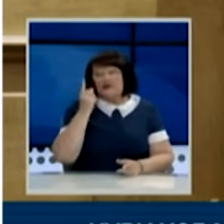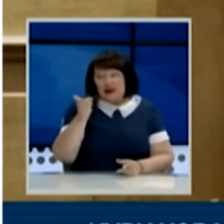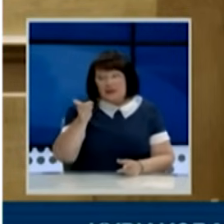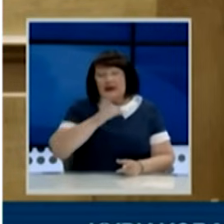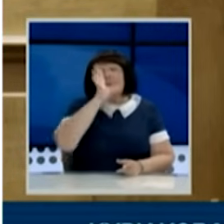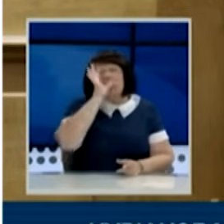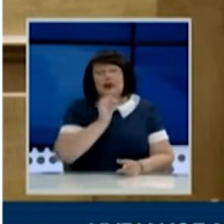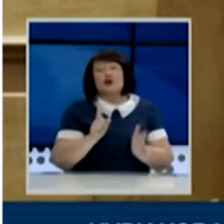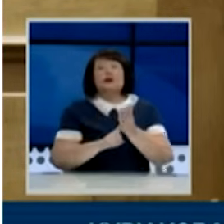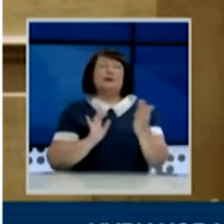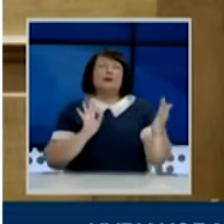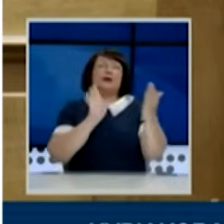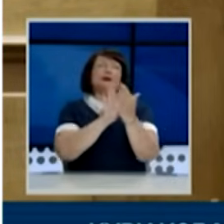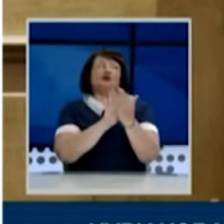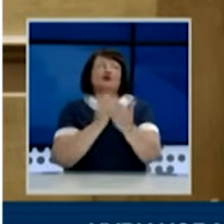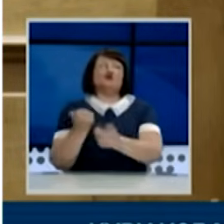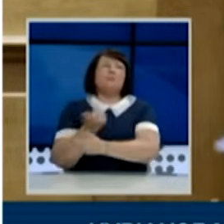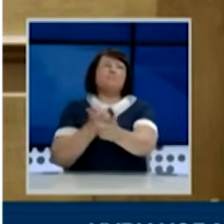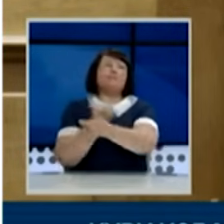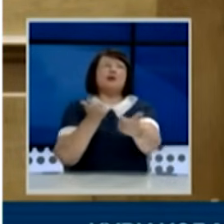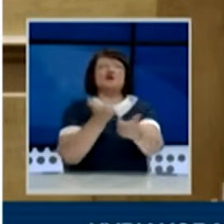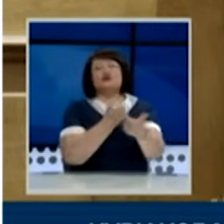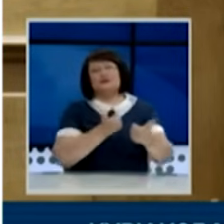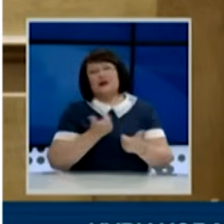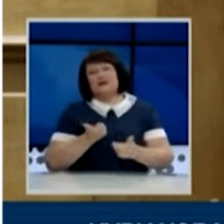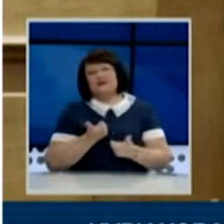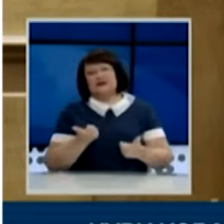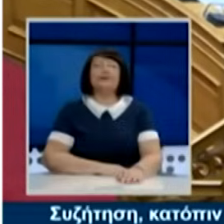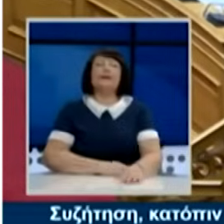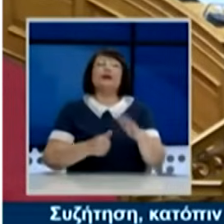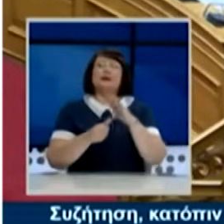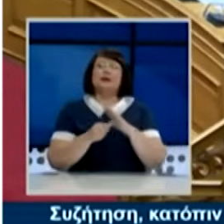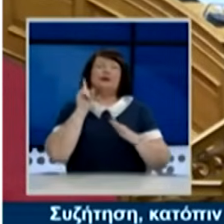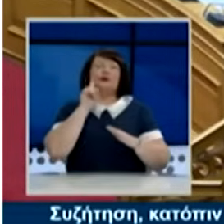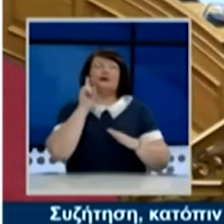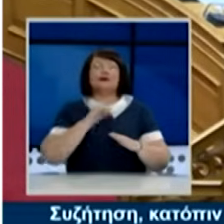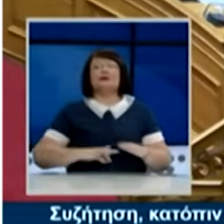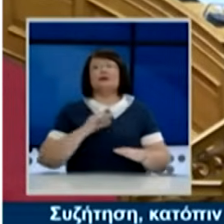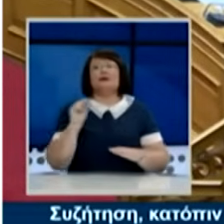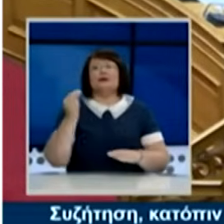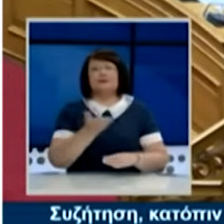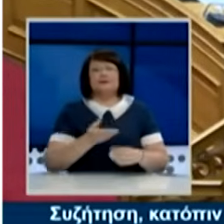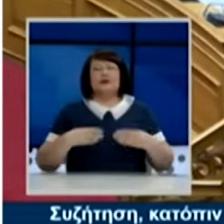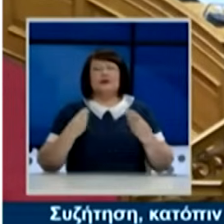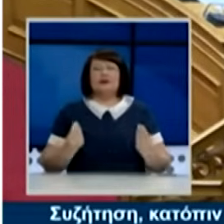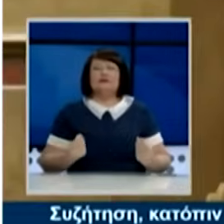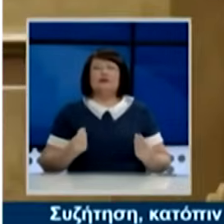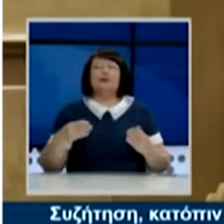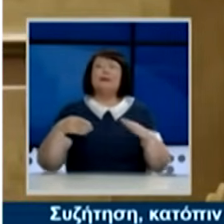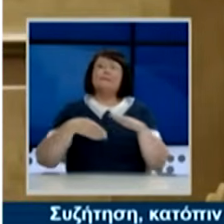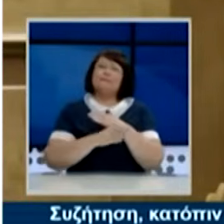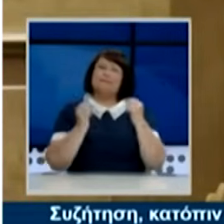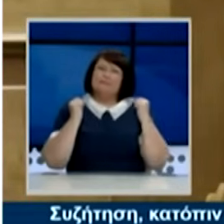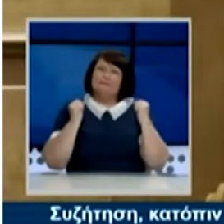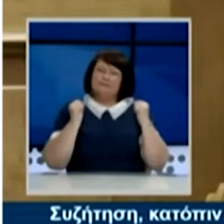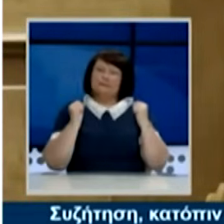είναι. Αλλά εδώ δεν είναι που ακούγαμε όλα τα τελευταία χρόνια ότι πρέπει να. Ότι αυτή η κυβέρνηση έχει αφήσει